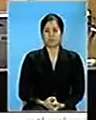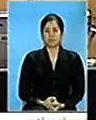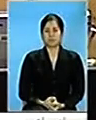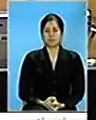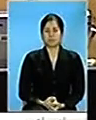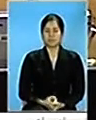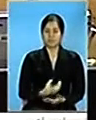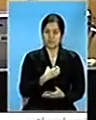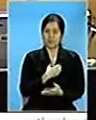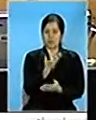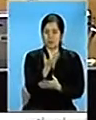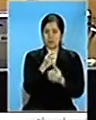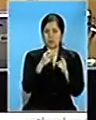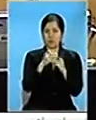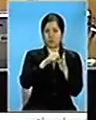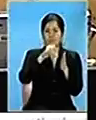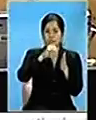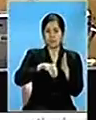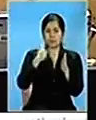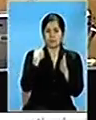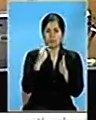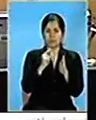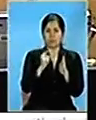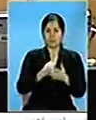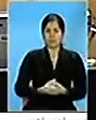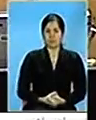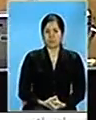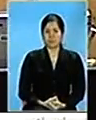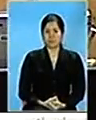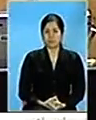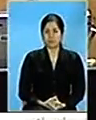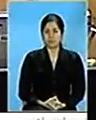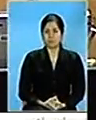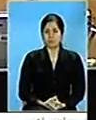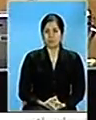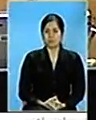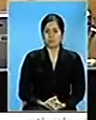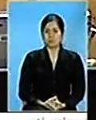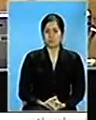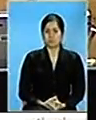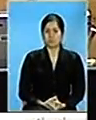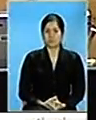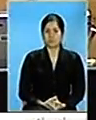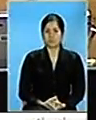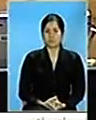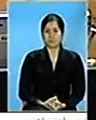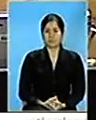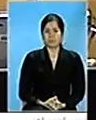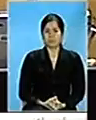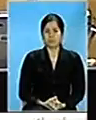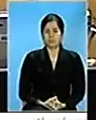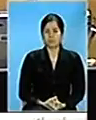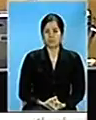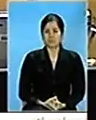ะครับท่านฟังอยู่ท่านต้องถอนไปชี้หน้ากันไม่ได้เถียงกันไม่ได้พูดกับประธานอย่างเดียวครับผมใช้ข้อบังคับนะท่านต้องถอ